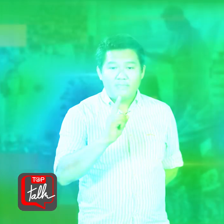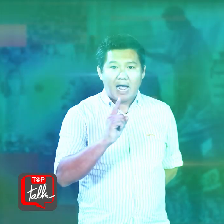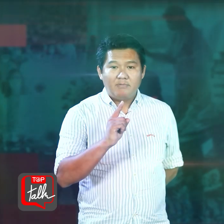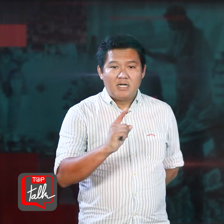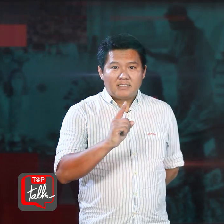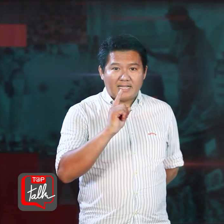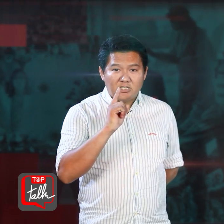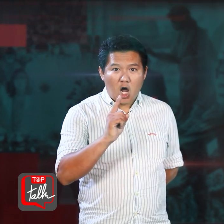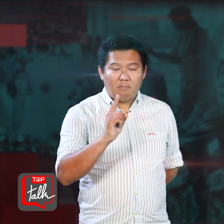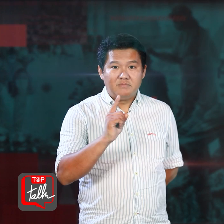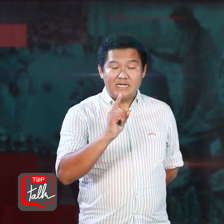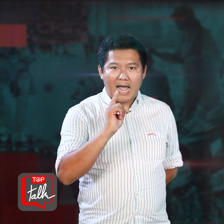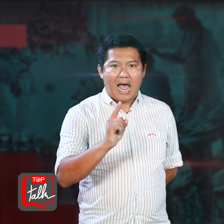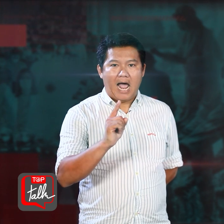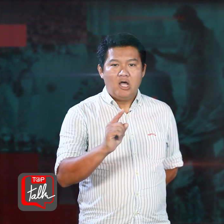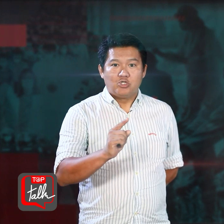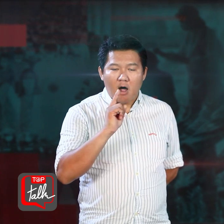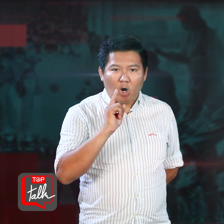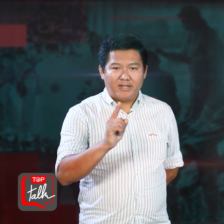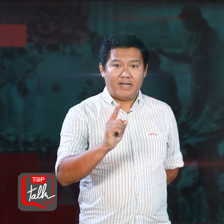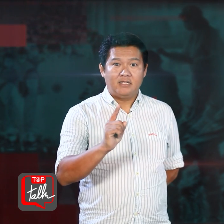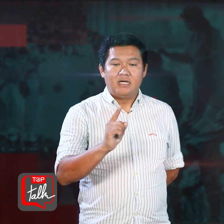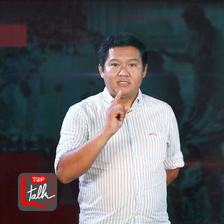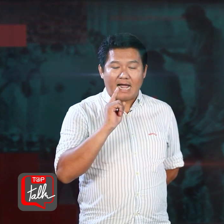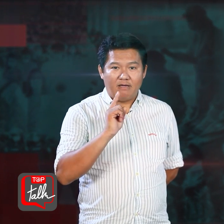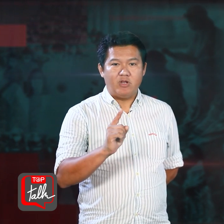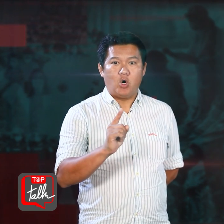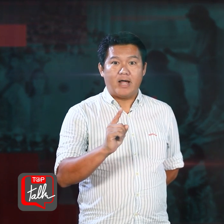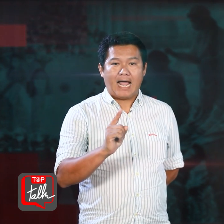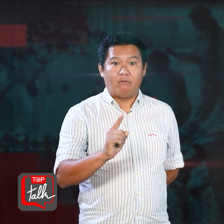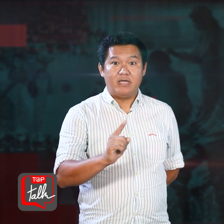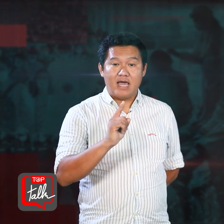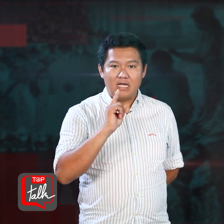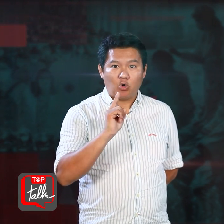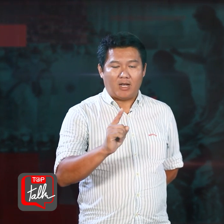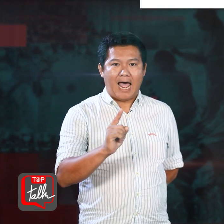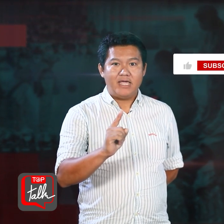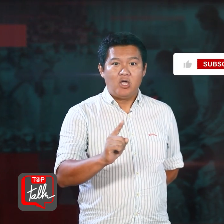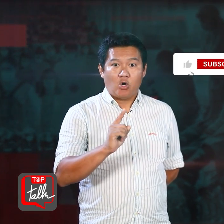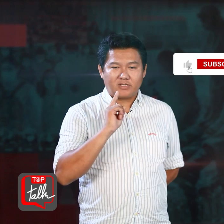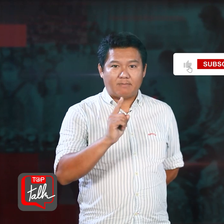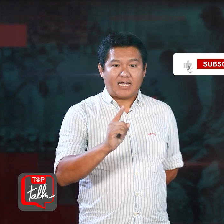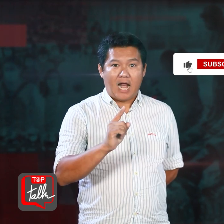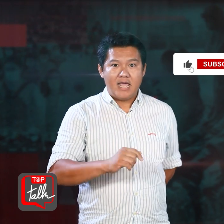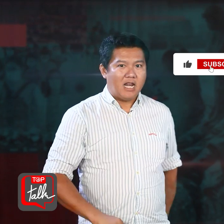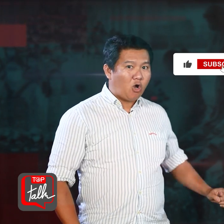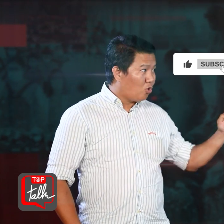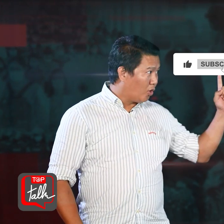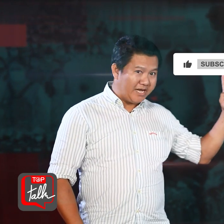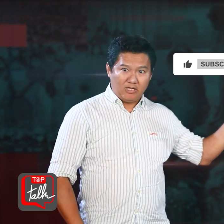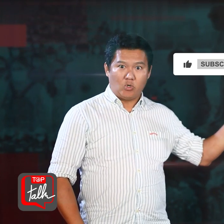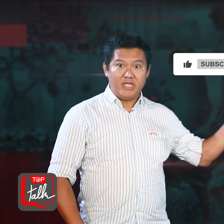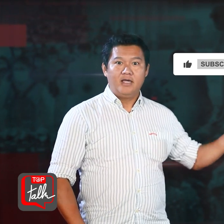อย่าลืมนะครับถ้าท่านชอบเนื้อหาชอบคอนเทนต์จากคลิปวิดีโอดังกล่าวนี้อย่าลืมกดไลค์กด Subscribe